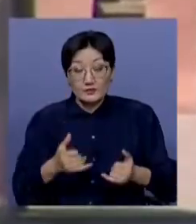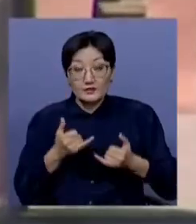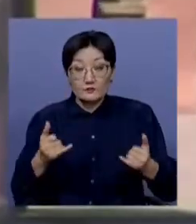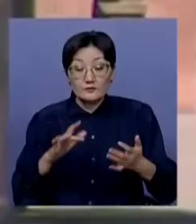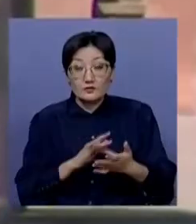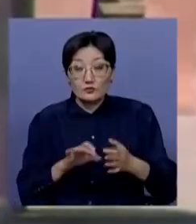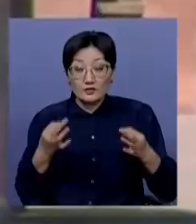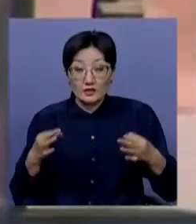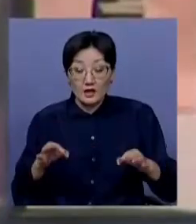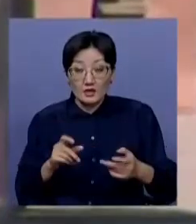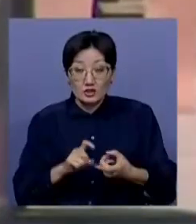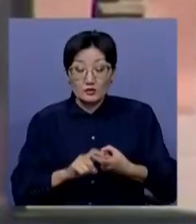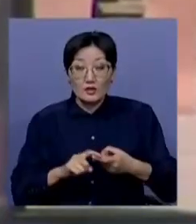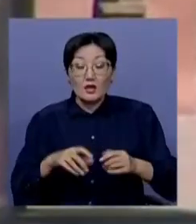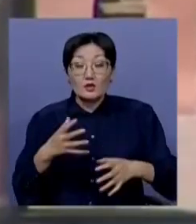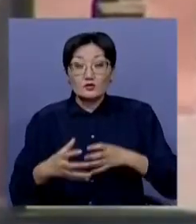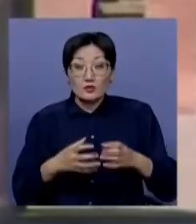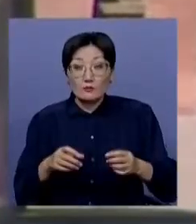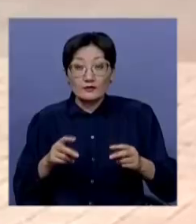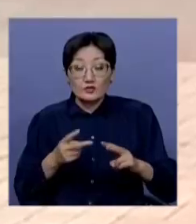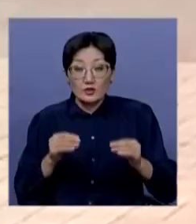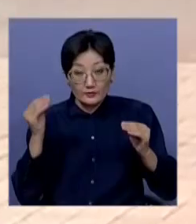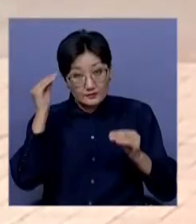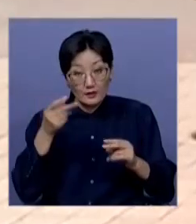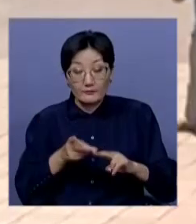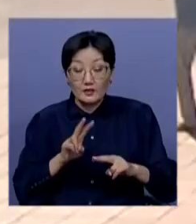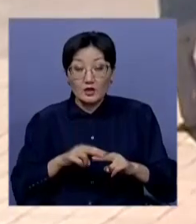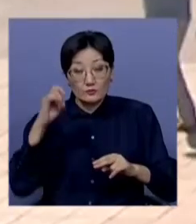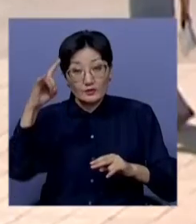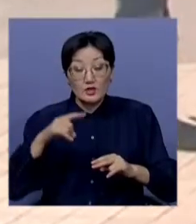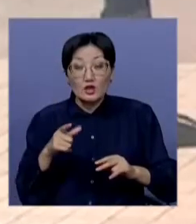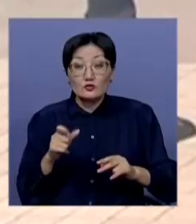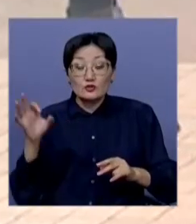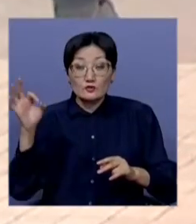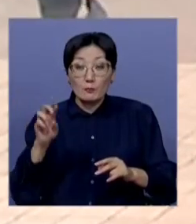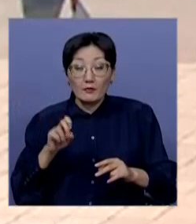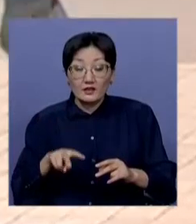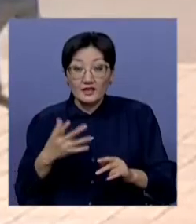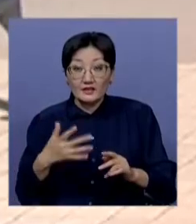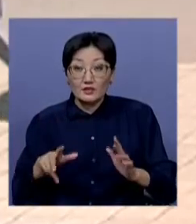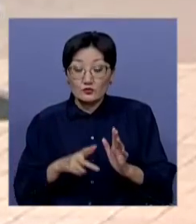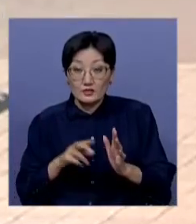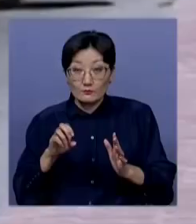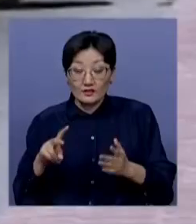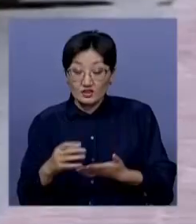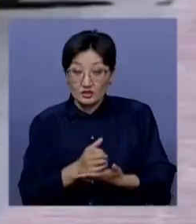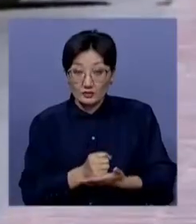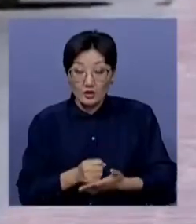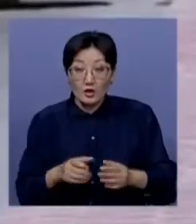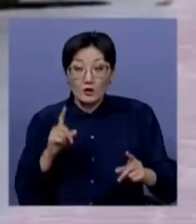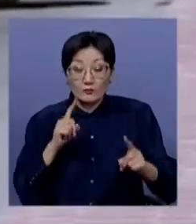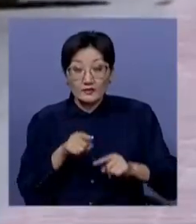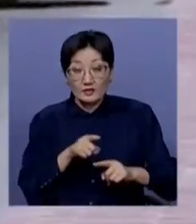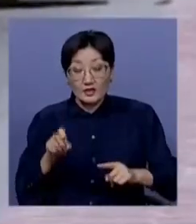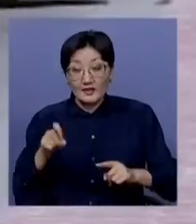бюджет ашықтығы жөніндегі халықаралық шолу сараптамасы бойынша Қазақстан 100 балдың 58 балын жинаған. Бұдан бөлек отырыс